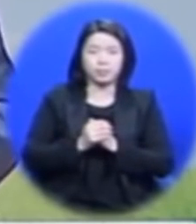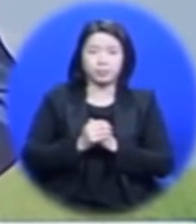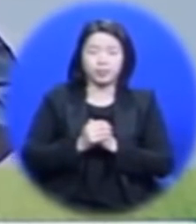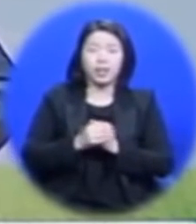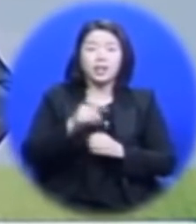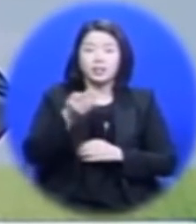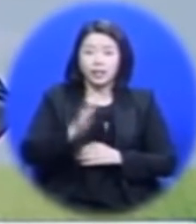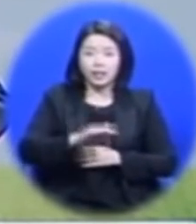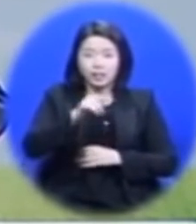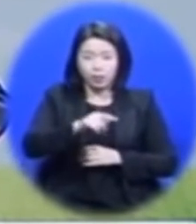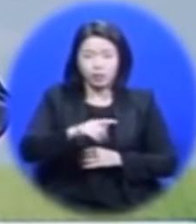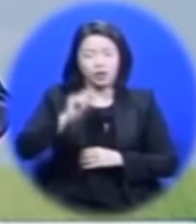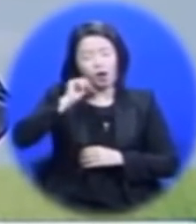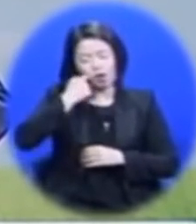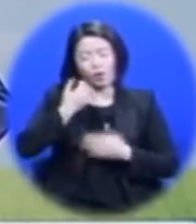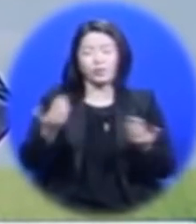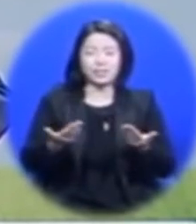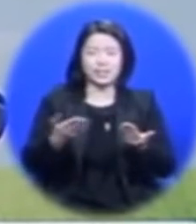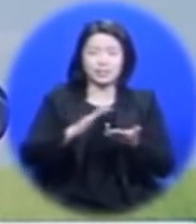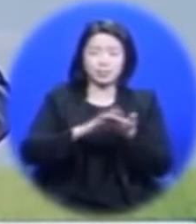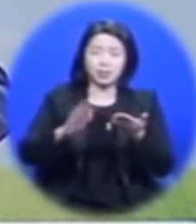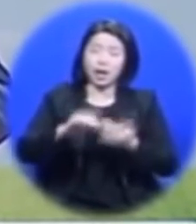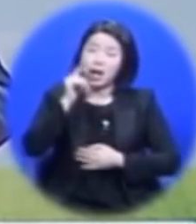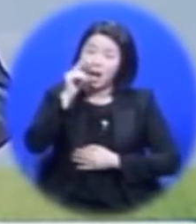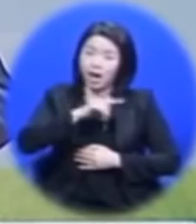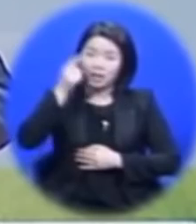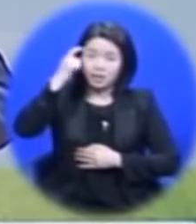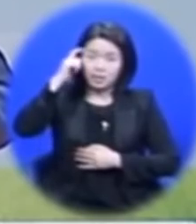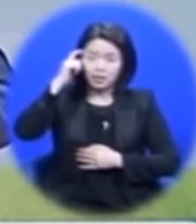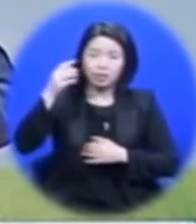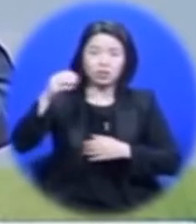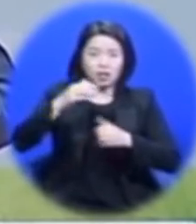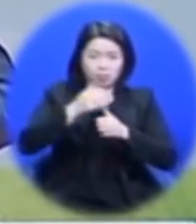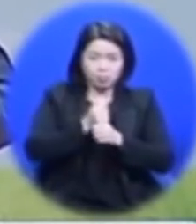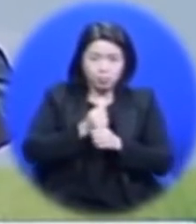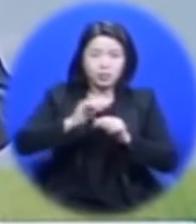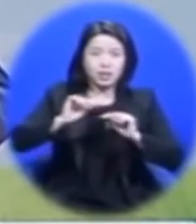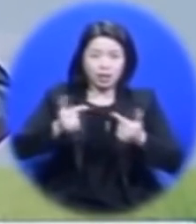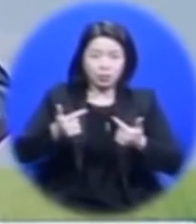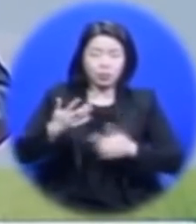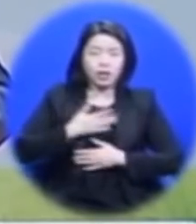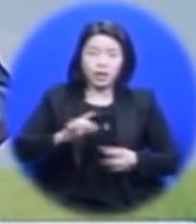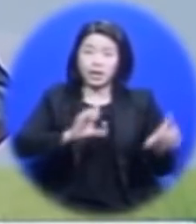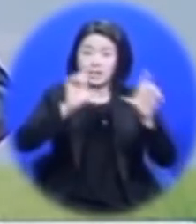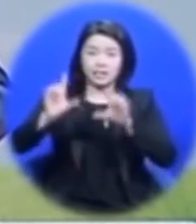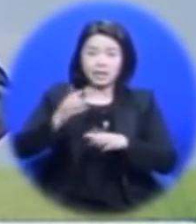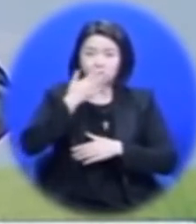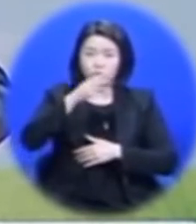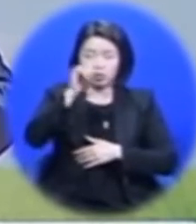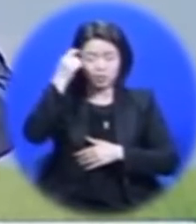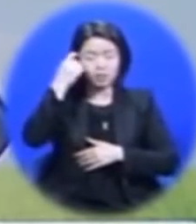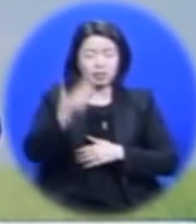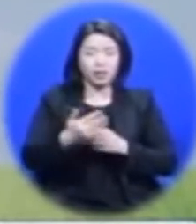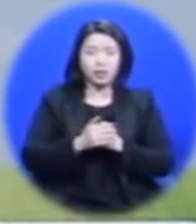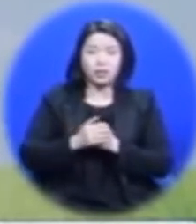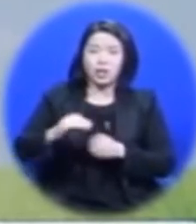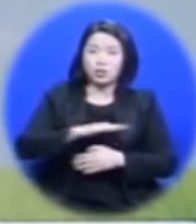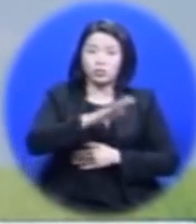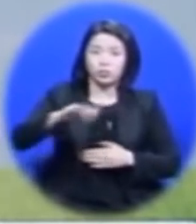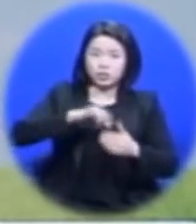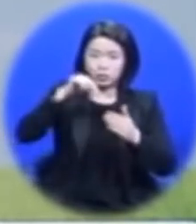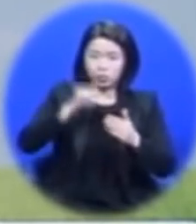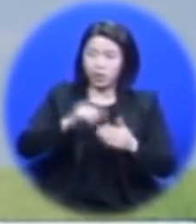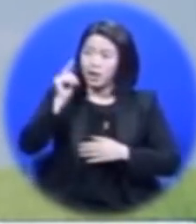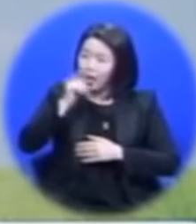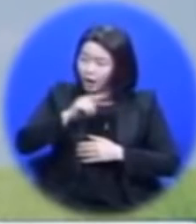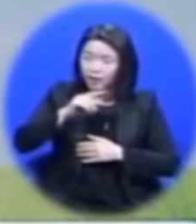그런데 이것이 어려운 일이에요. 악한 생각을 품지 않고 내가 살 수 있을까? 우리 속에 악한